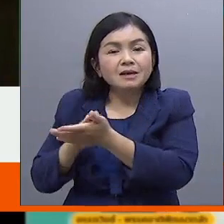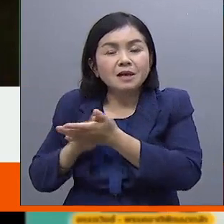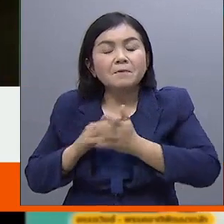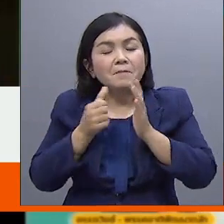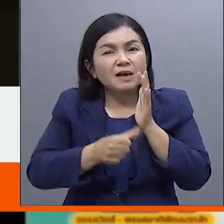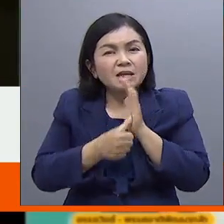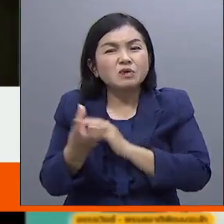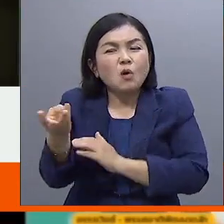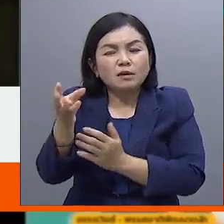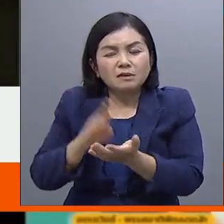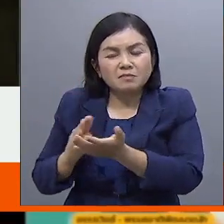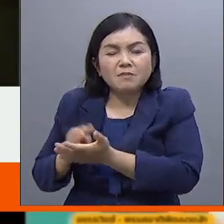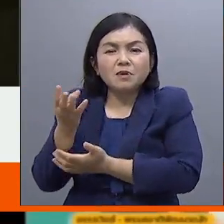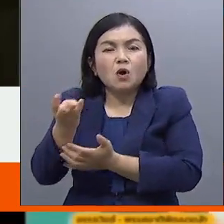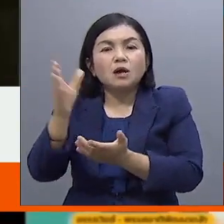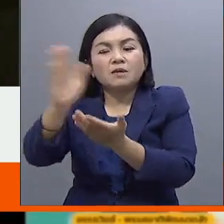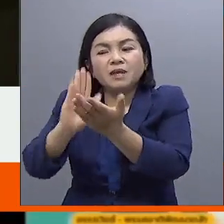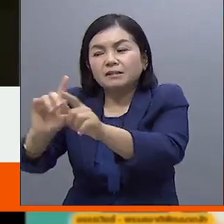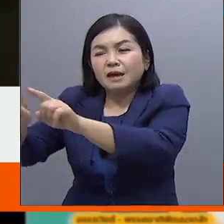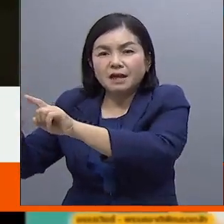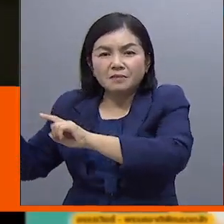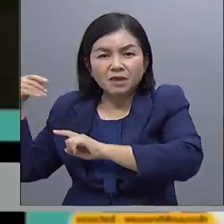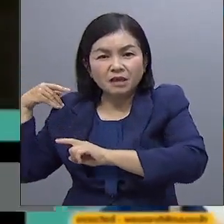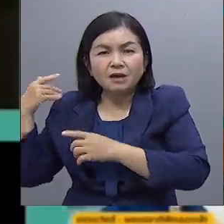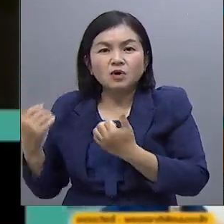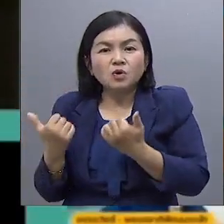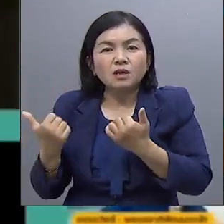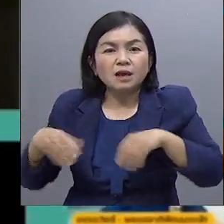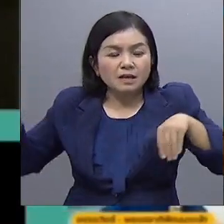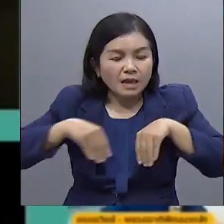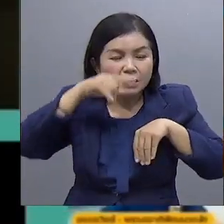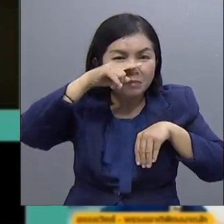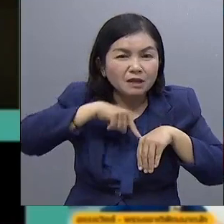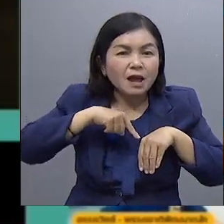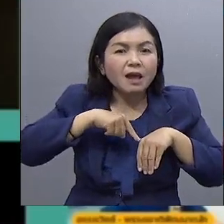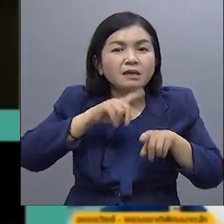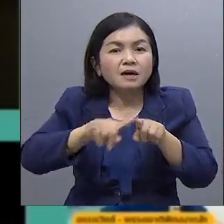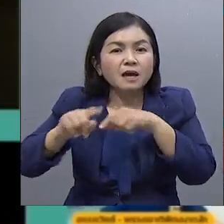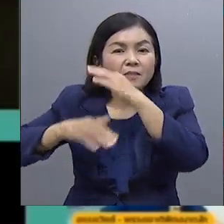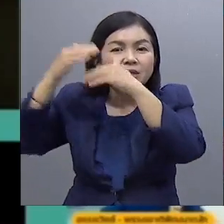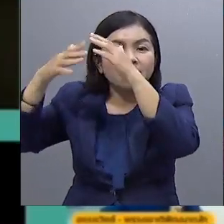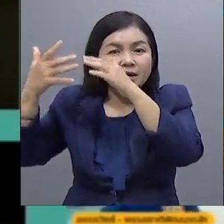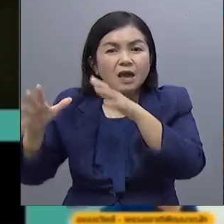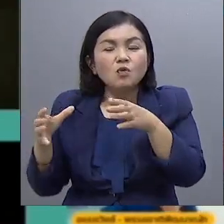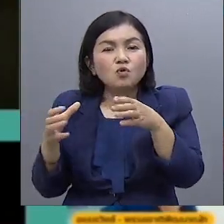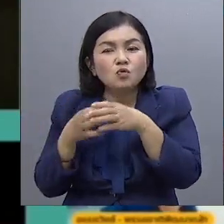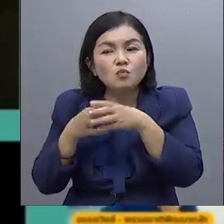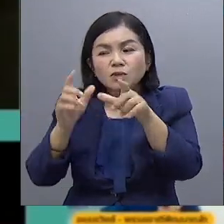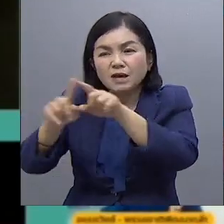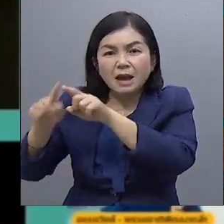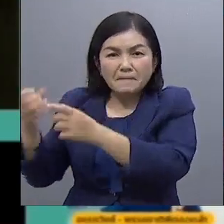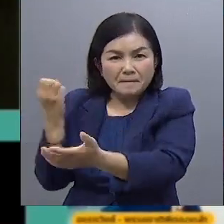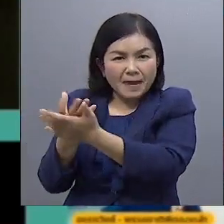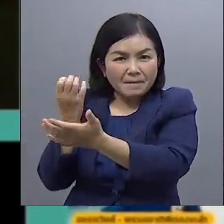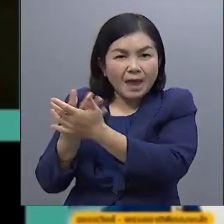มากนะคะเมื่อเทียบกับประเทศอื่นๆประเทศที่อยู่รอบๆเราหรือว่าประเทศอย่างประเทศที่พัฒนาแล้วอย่างในกลุ่ม OECD เนี่ยก็เก็บไปถึง